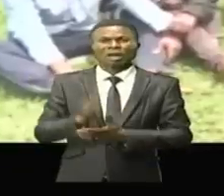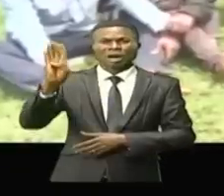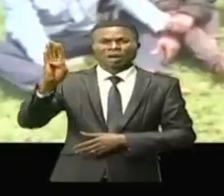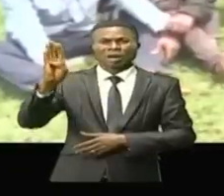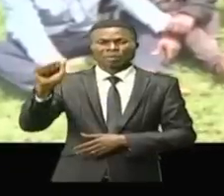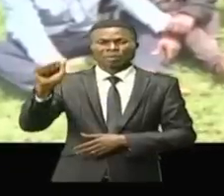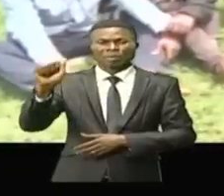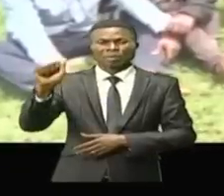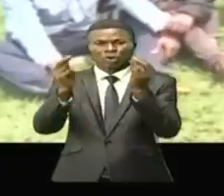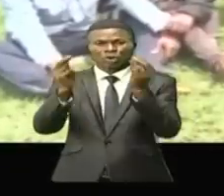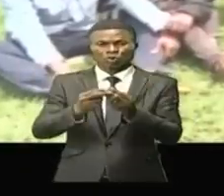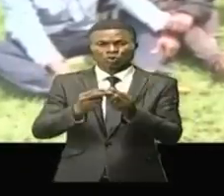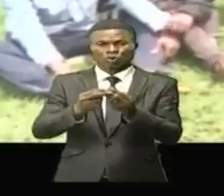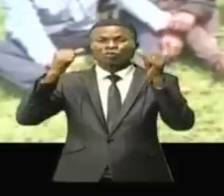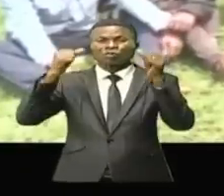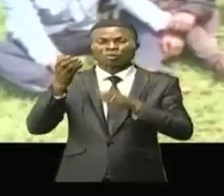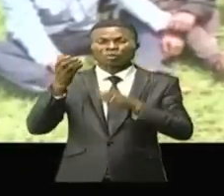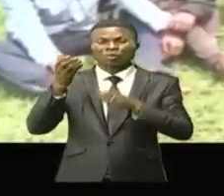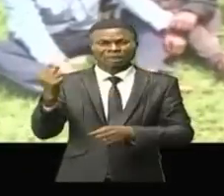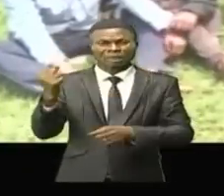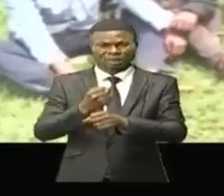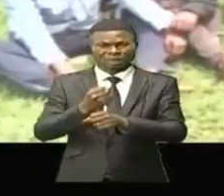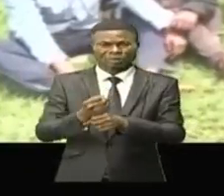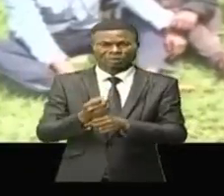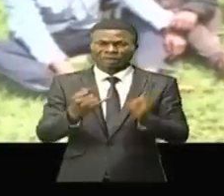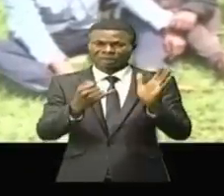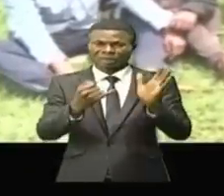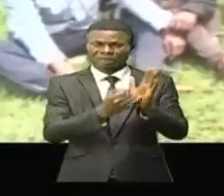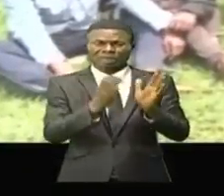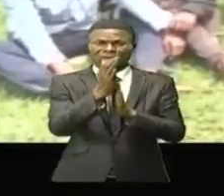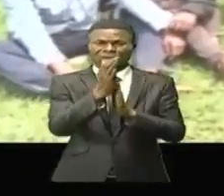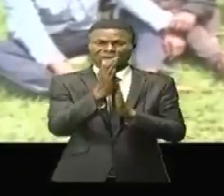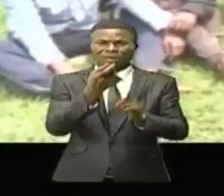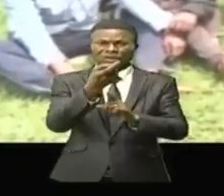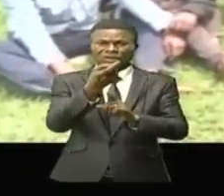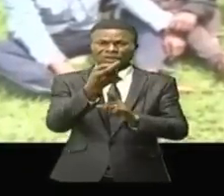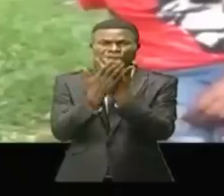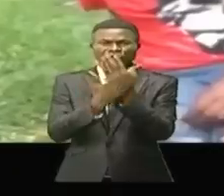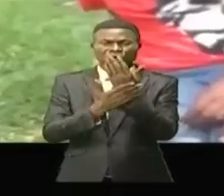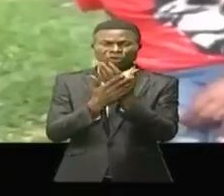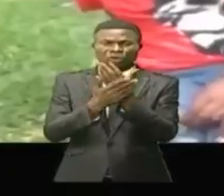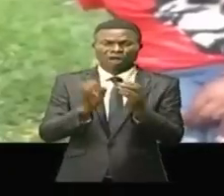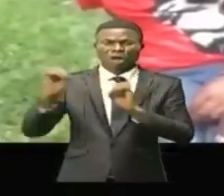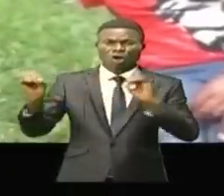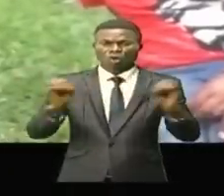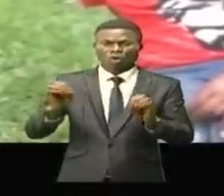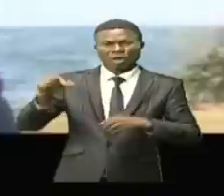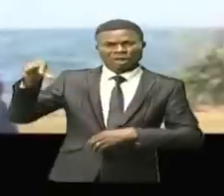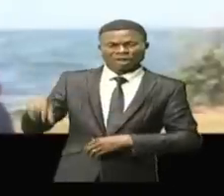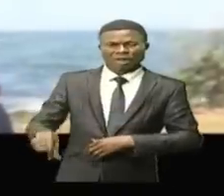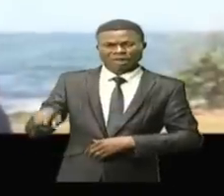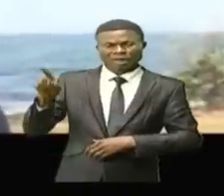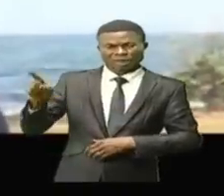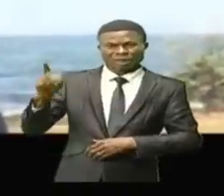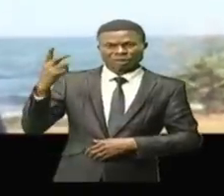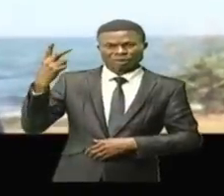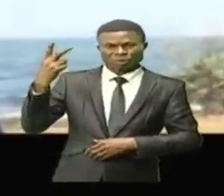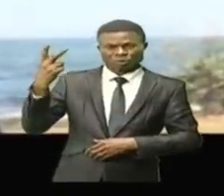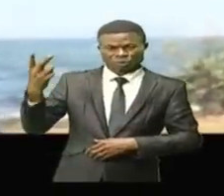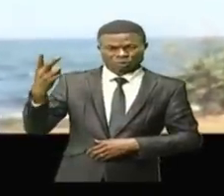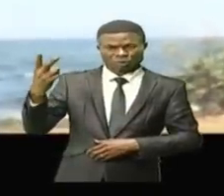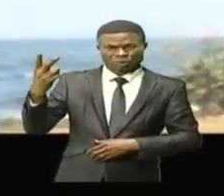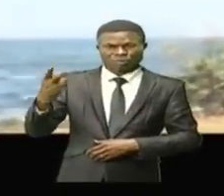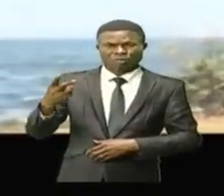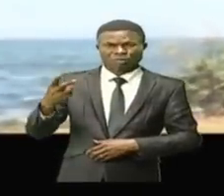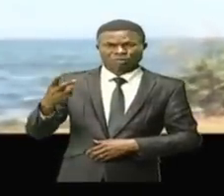de Olivier Maéché a opéré le samedi 16 juillet dernier à minuit au niveau de Katindo 2, où ils ont blessé